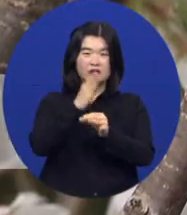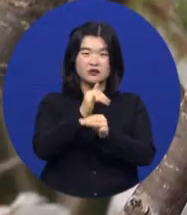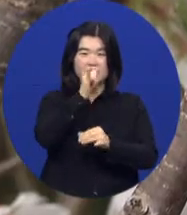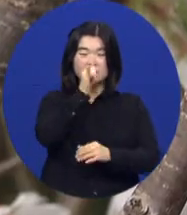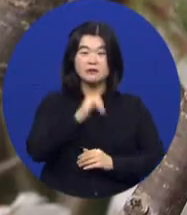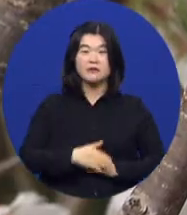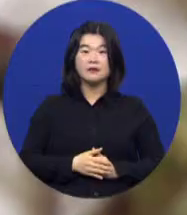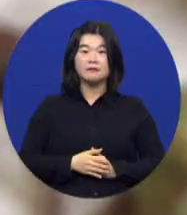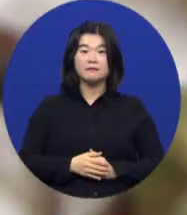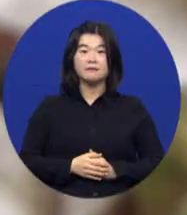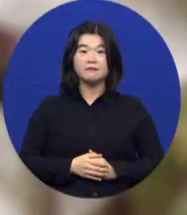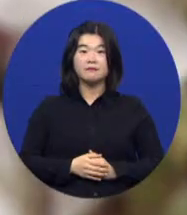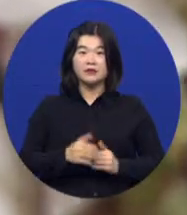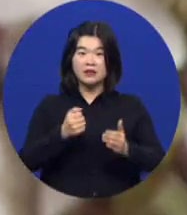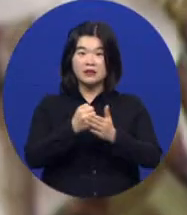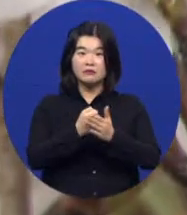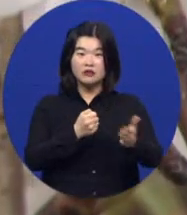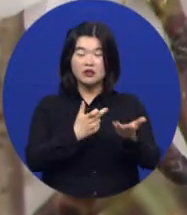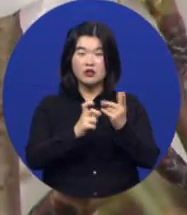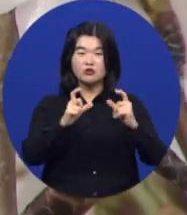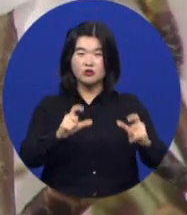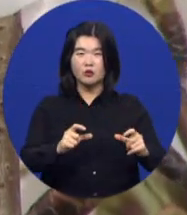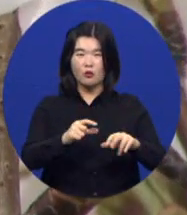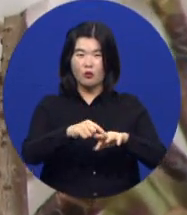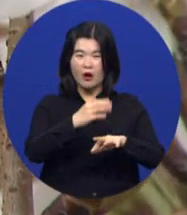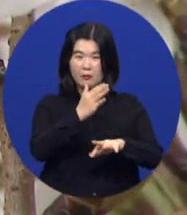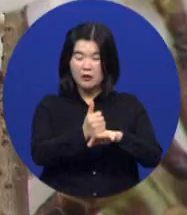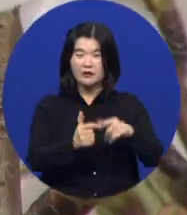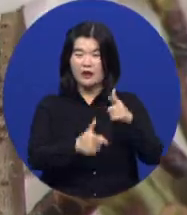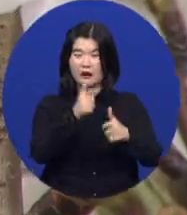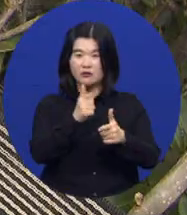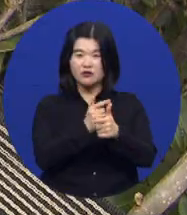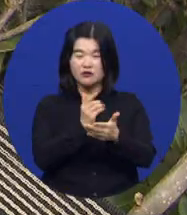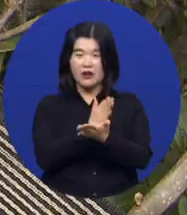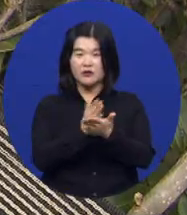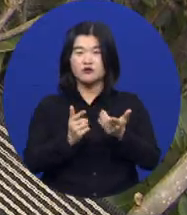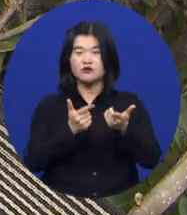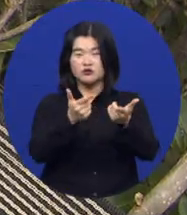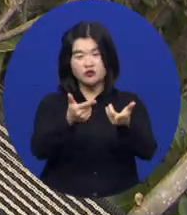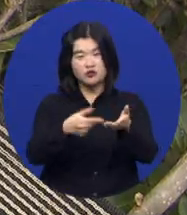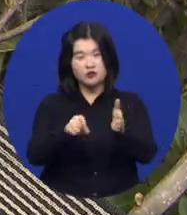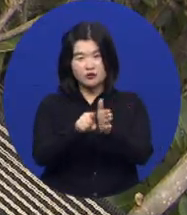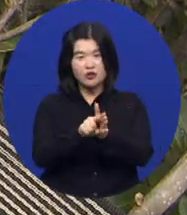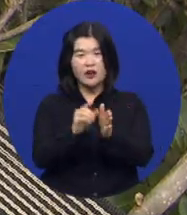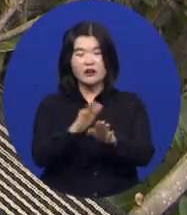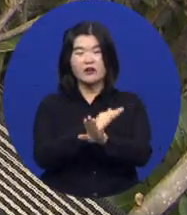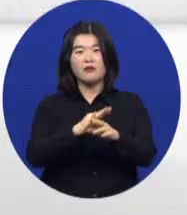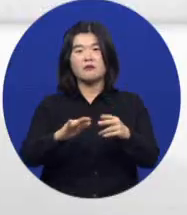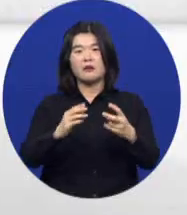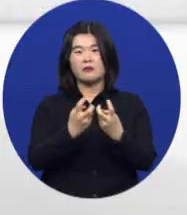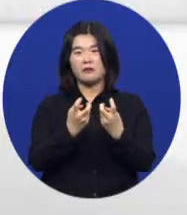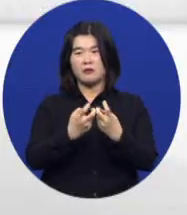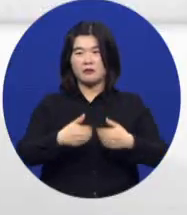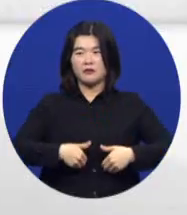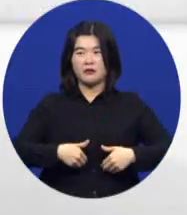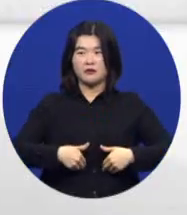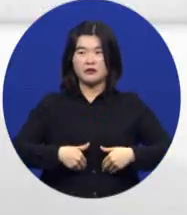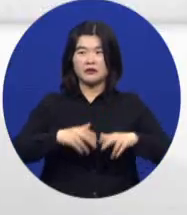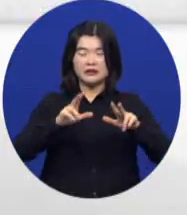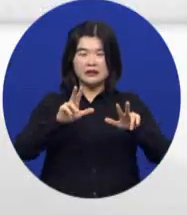추정됩니다. 이 때문에 제주 자생 왕벚나무를 보급하기 위한 대책이 필요하다는 지적입니다.